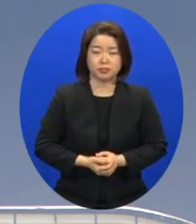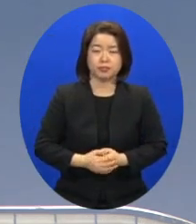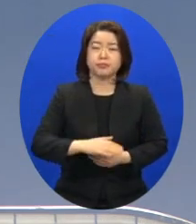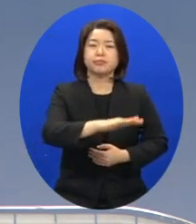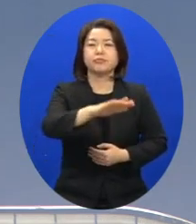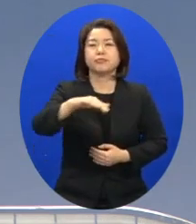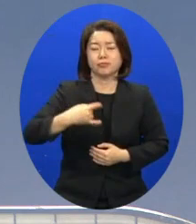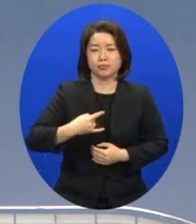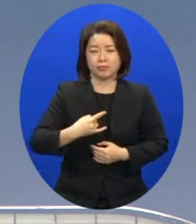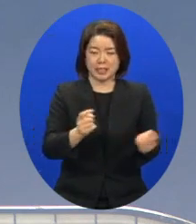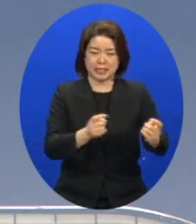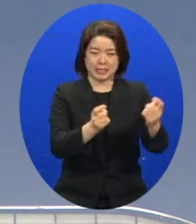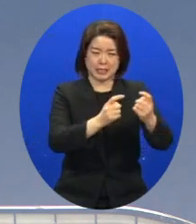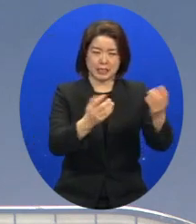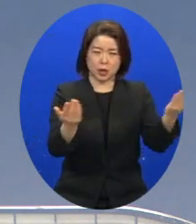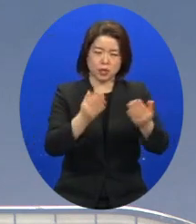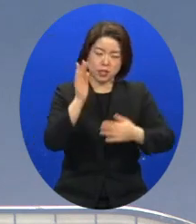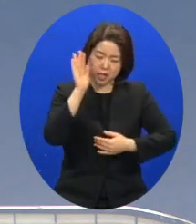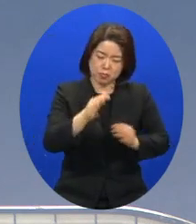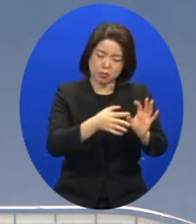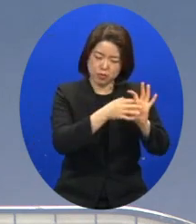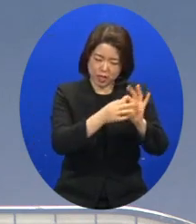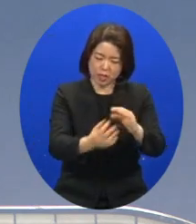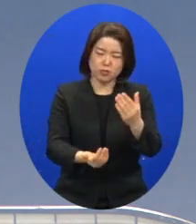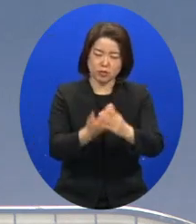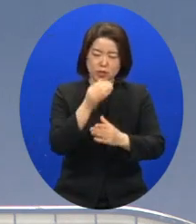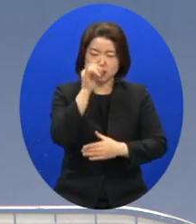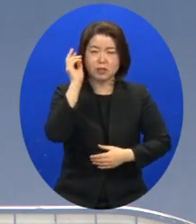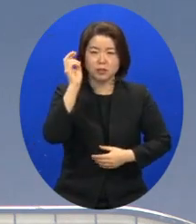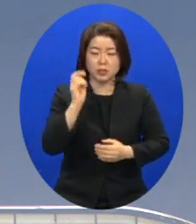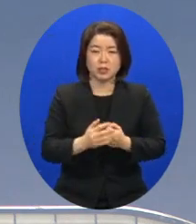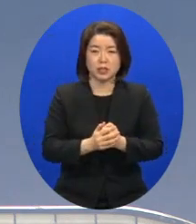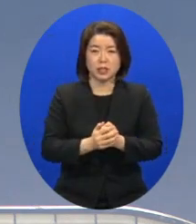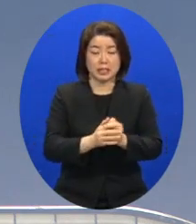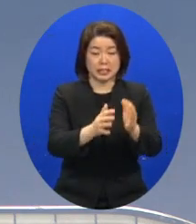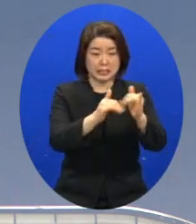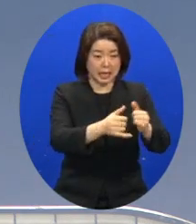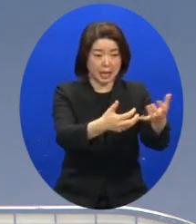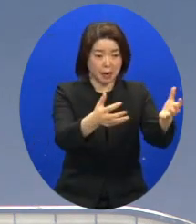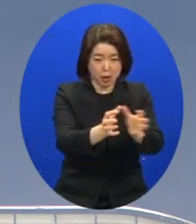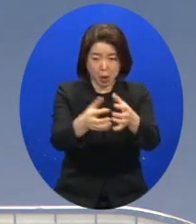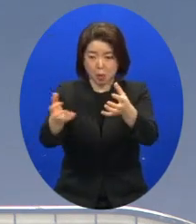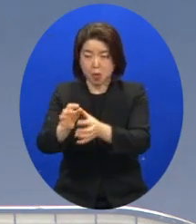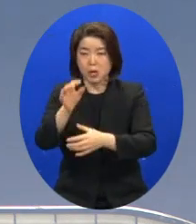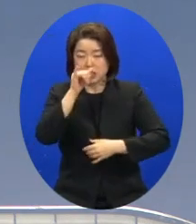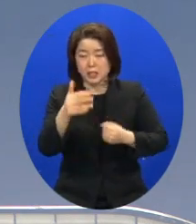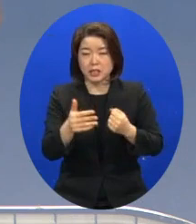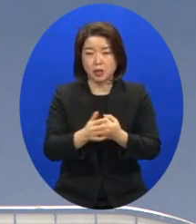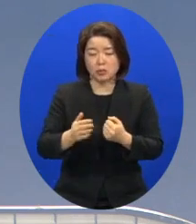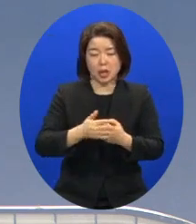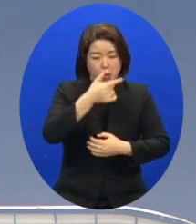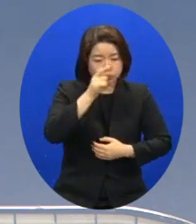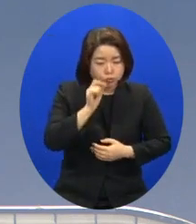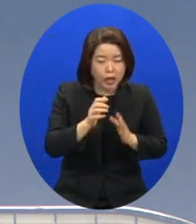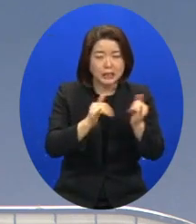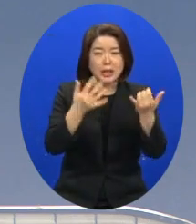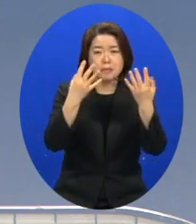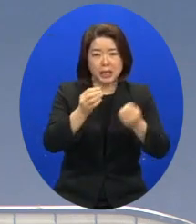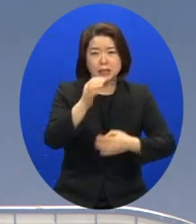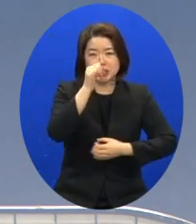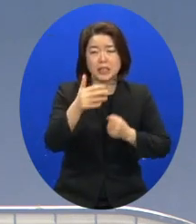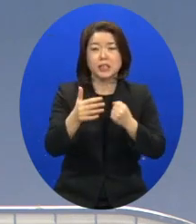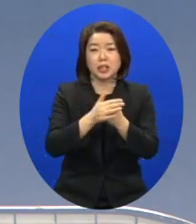우리에게는 싸울 일이 계속 많이 일어납니다 사람들끼리 모여 있기 때문에 미성숙한 사람도 많습니다